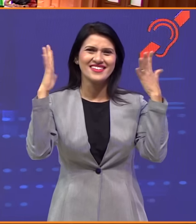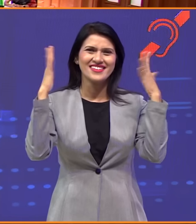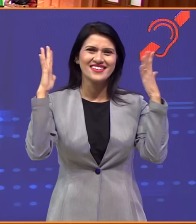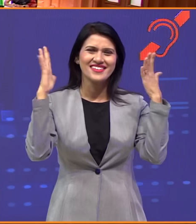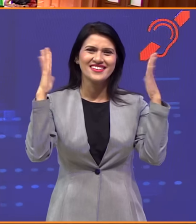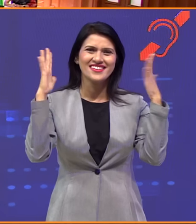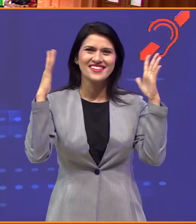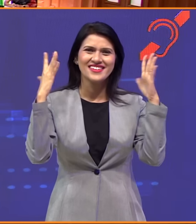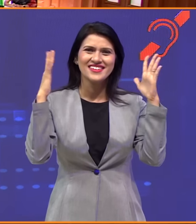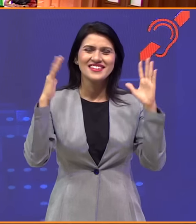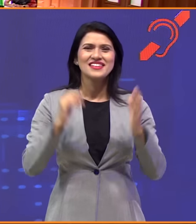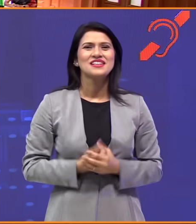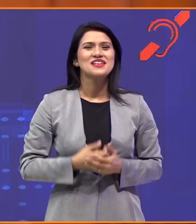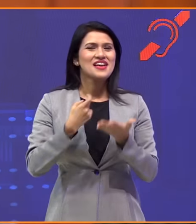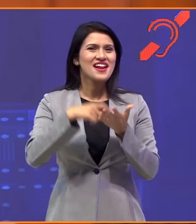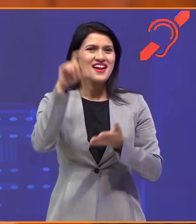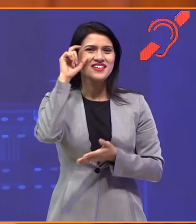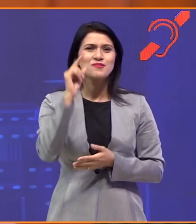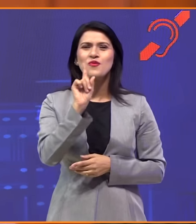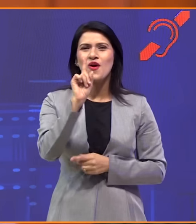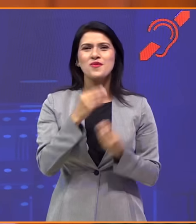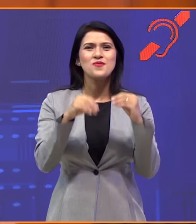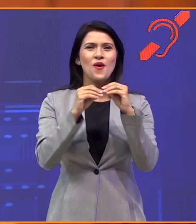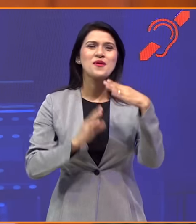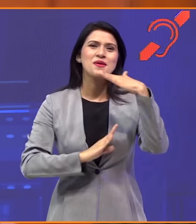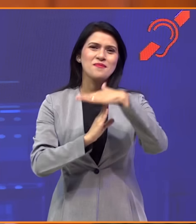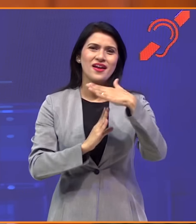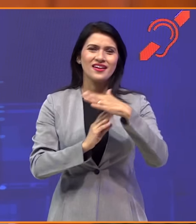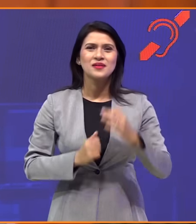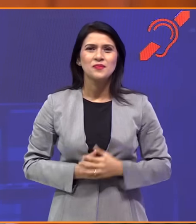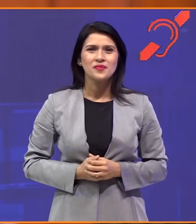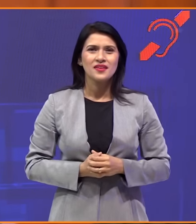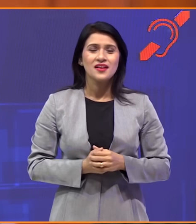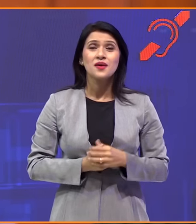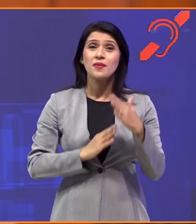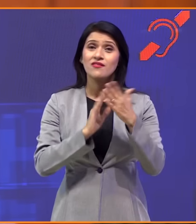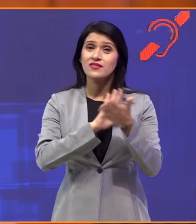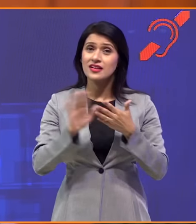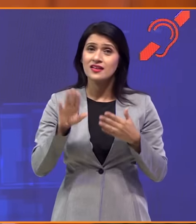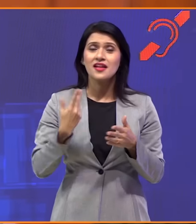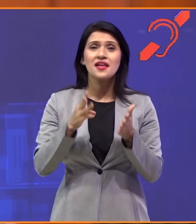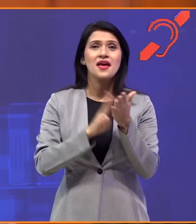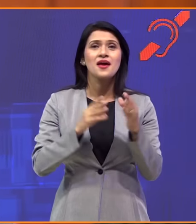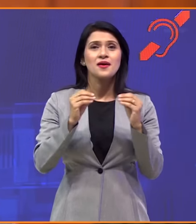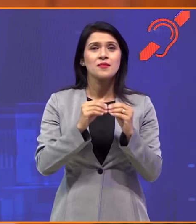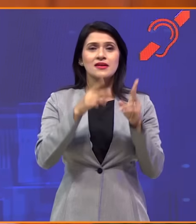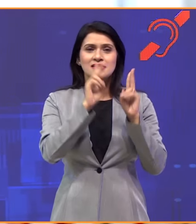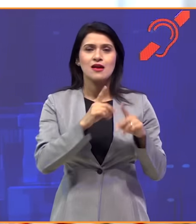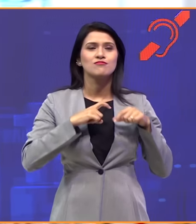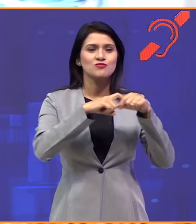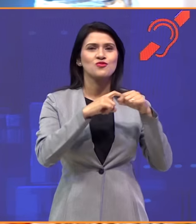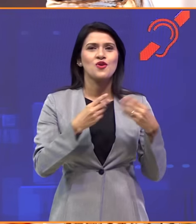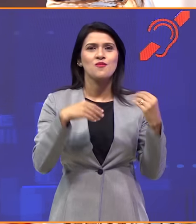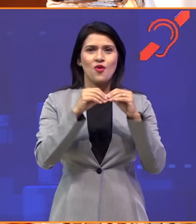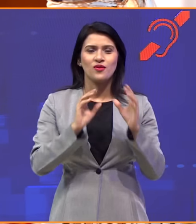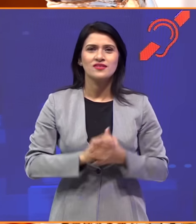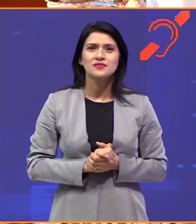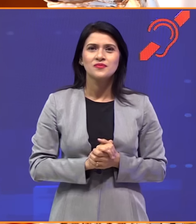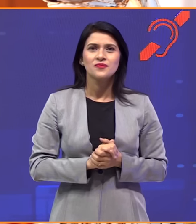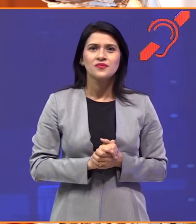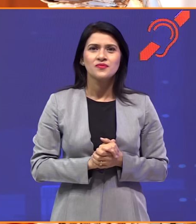लिए यहां एक और ब्रेक के रुकेंगे और ब्रेक के बाद आपकी अदालत में मनोज बाजपेई पर इल्जाम और सवालात का एक और जिन लोगों के